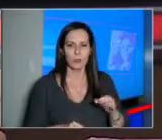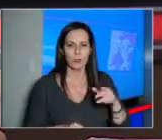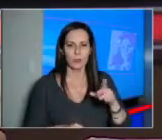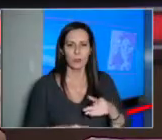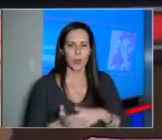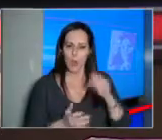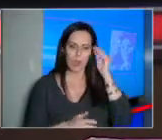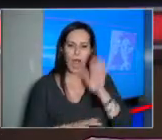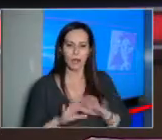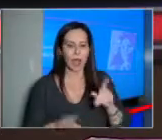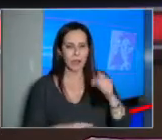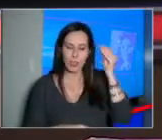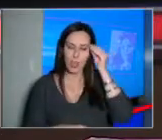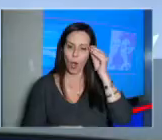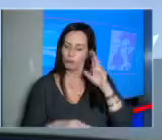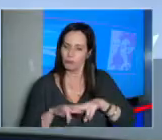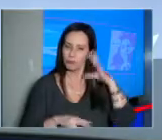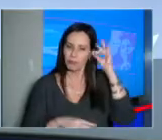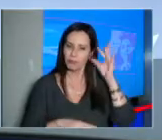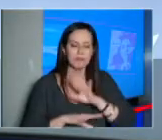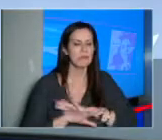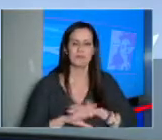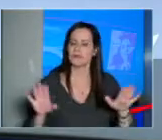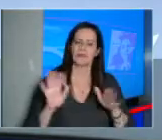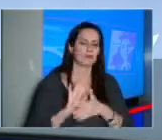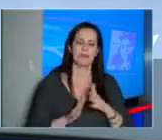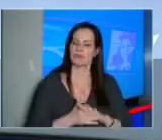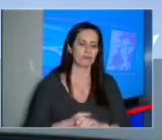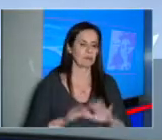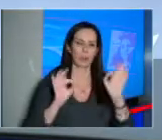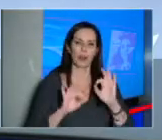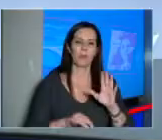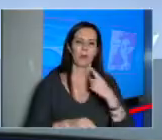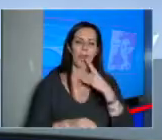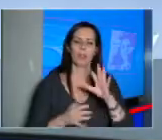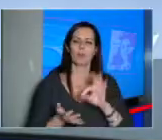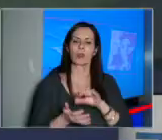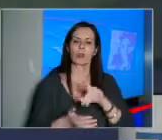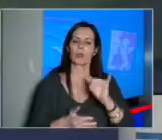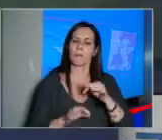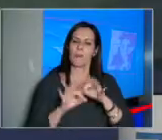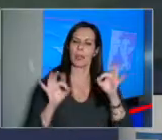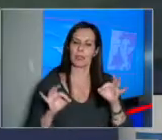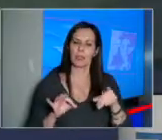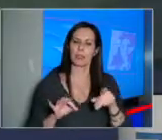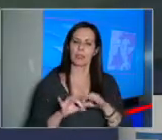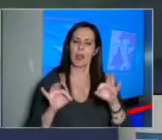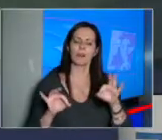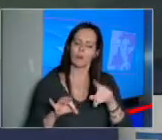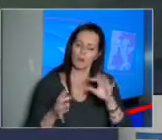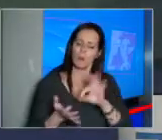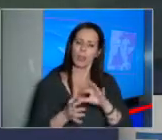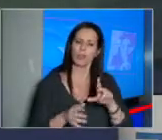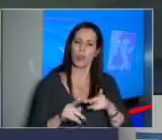ויקיפדיה. אבל הזיכרונות לא נקלטים, זאת אומרת, לא, שום דבר לא. לא חזר. בואי נדבר על הרגע שבו את כן מתחילה, זה כאילו את שם, זה הרגע